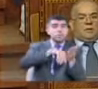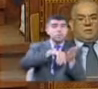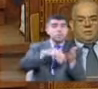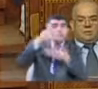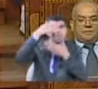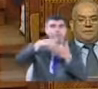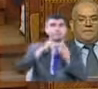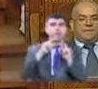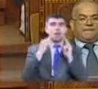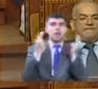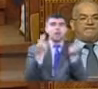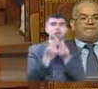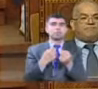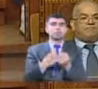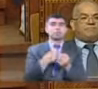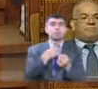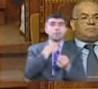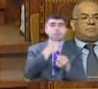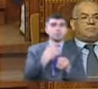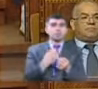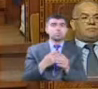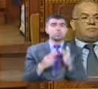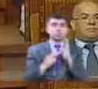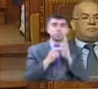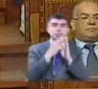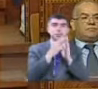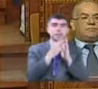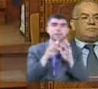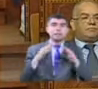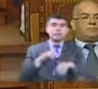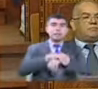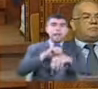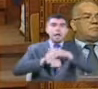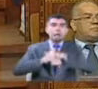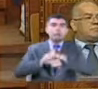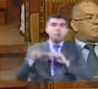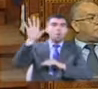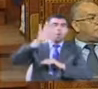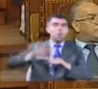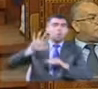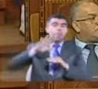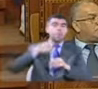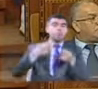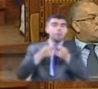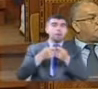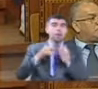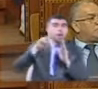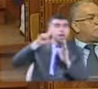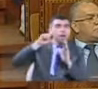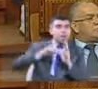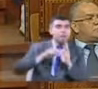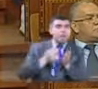دوليا في ظل وضعنا المتقدم مع الاتحاد الأوروبي؟ كيف تفسرون تقليص الدعم سنة بعد